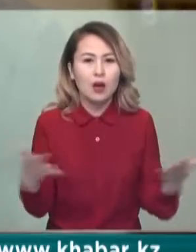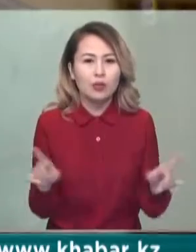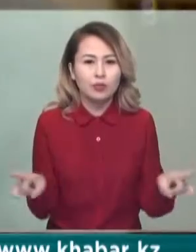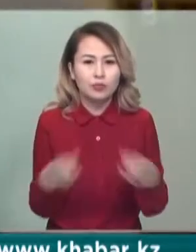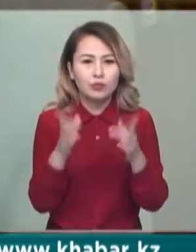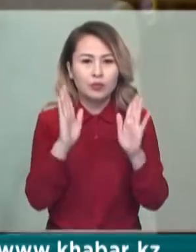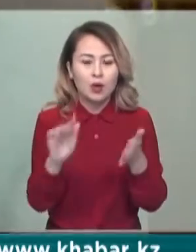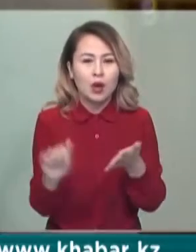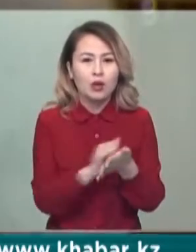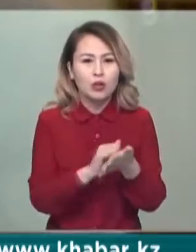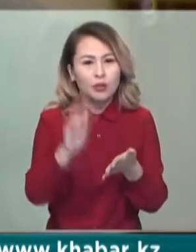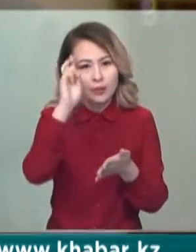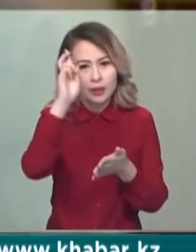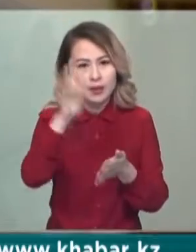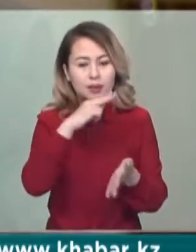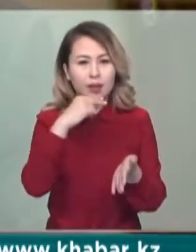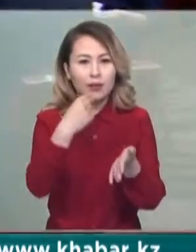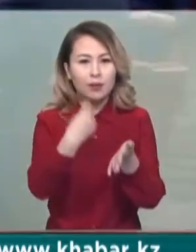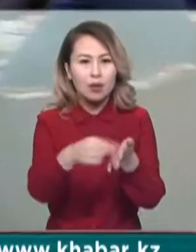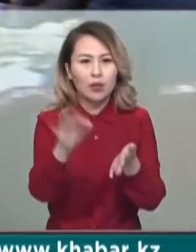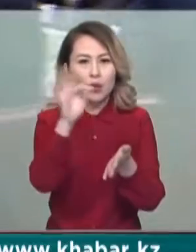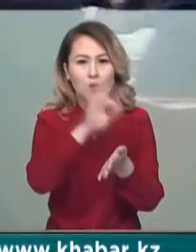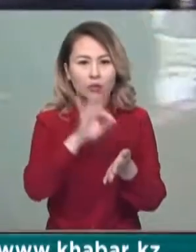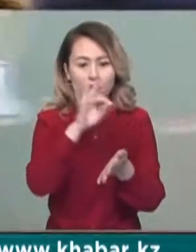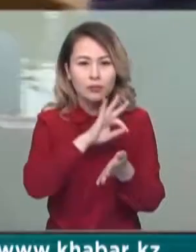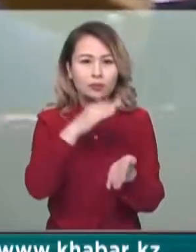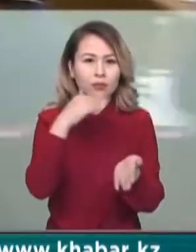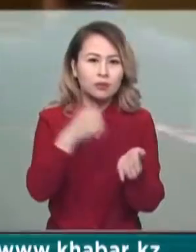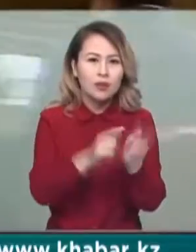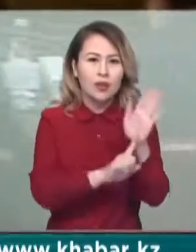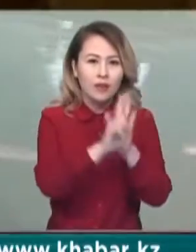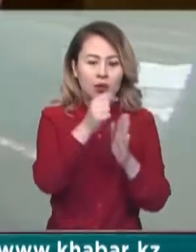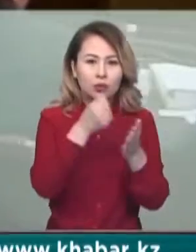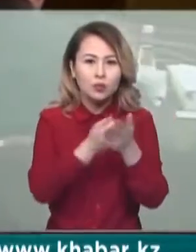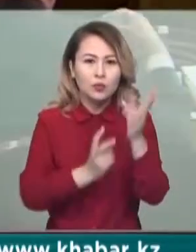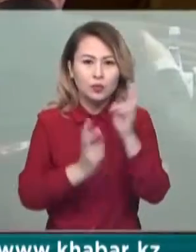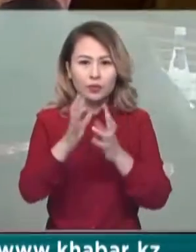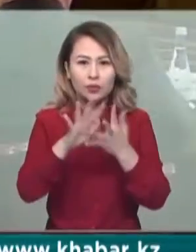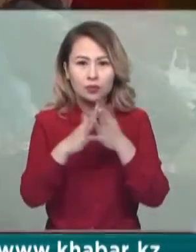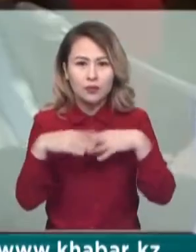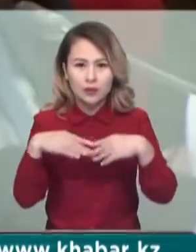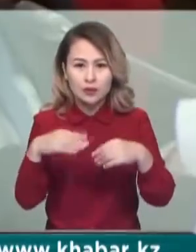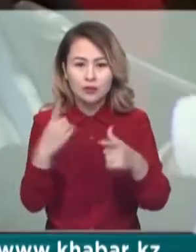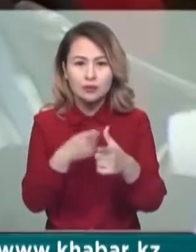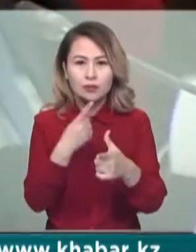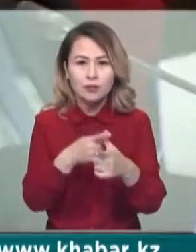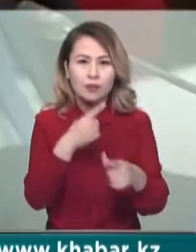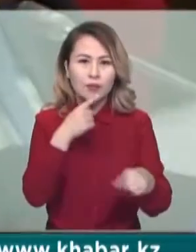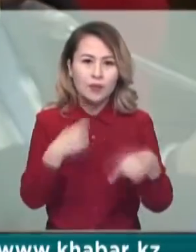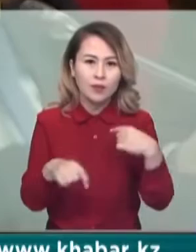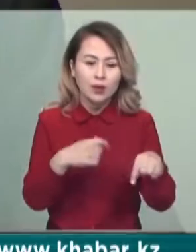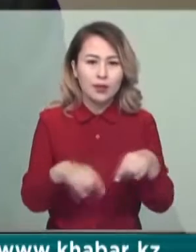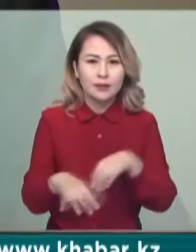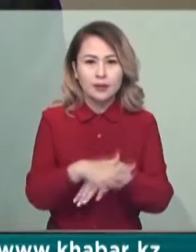дамитын айқындауы тиіс. Құжат мемлекеттік сатып алулардан бастап, өнеркәсіп, ауыл шаруашылық кешендері, кеден,